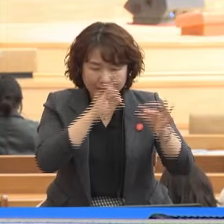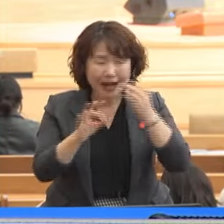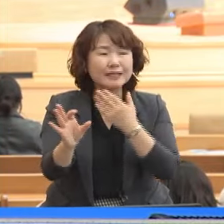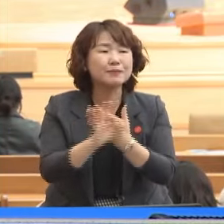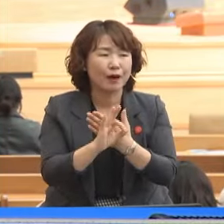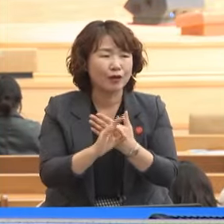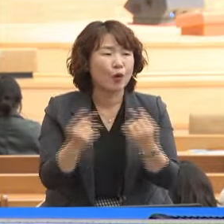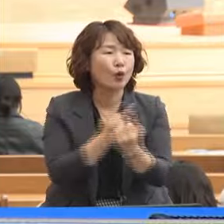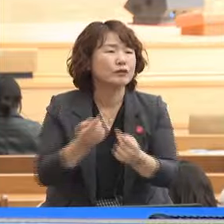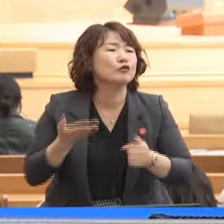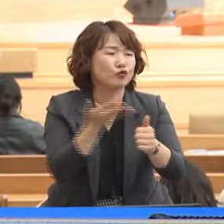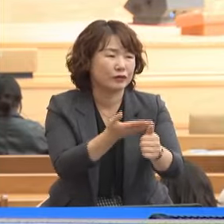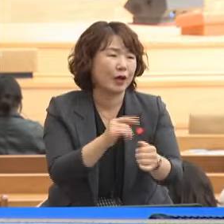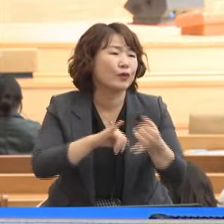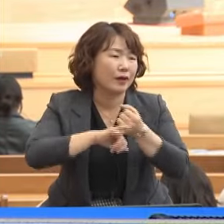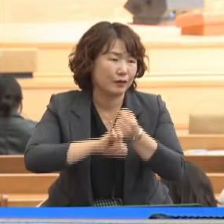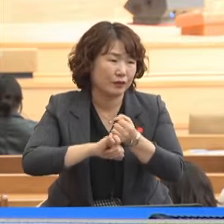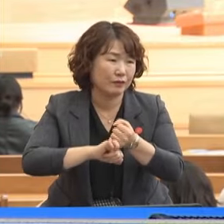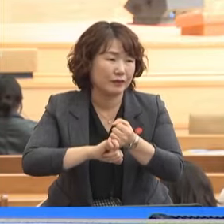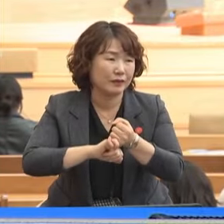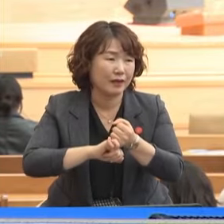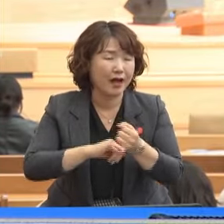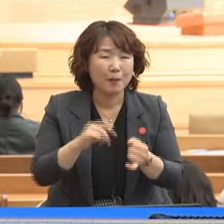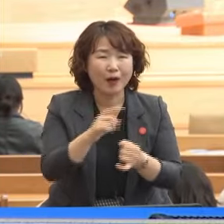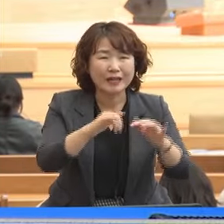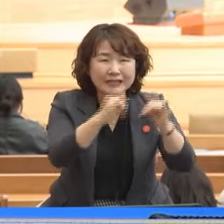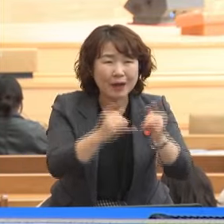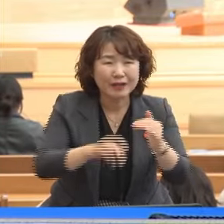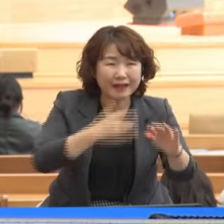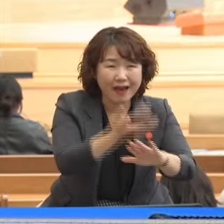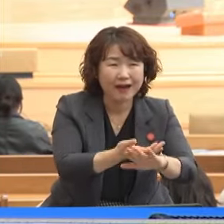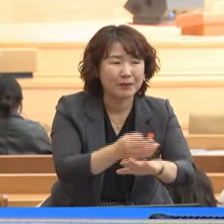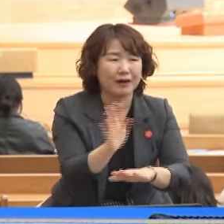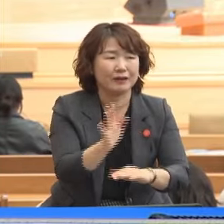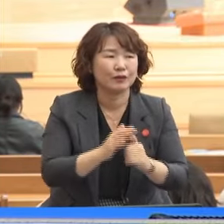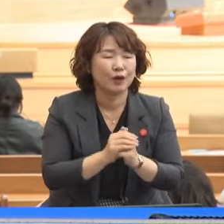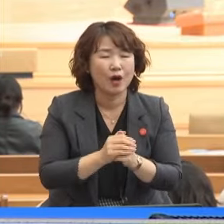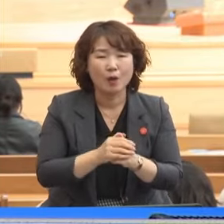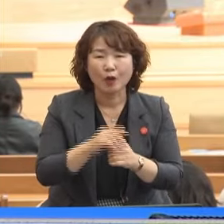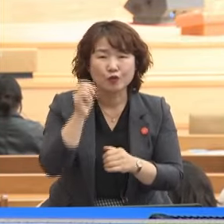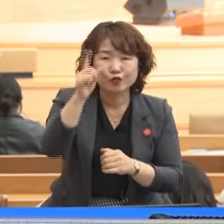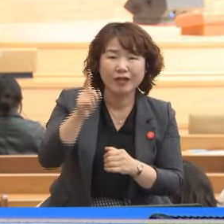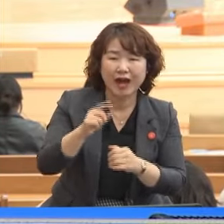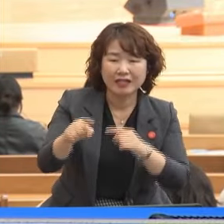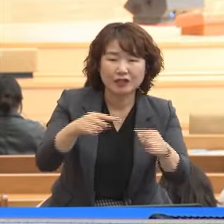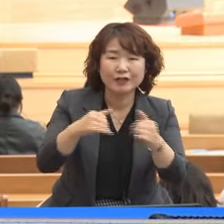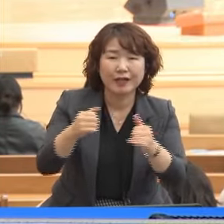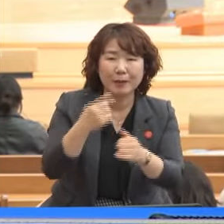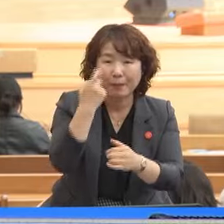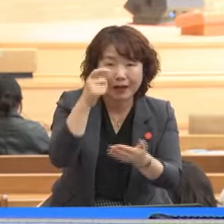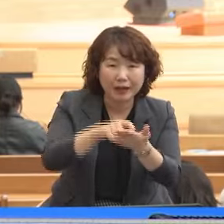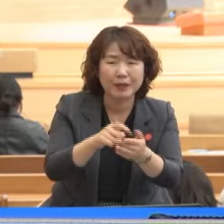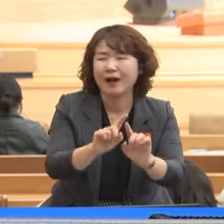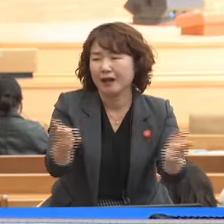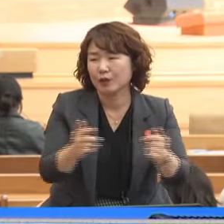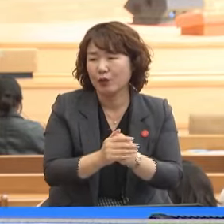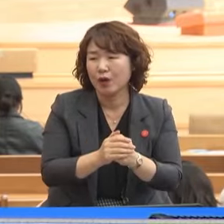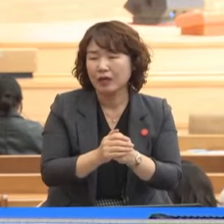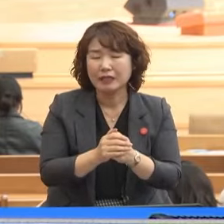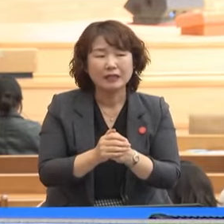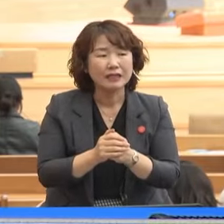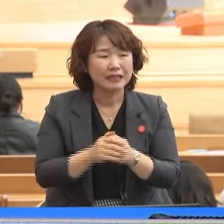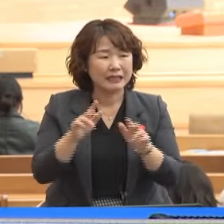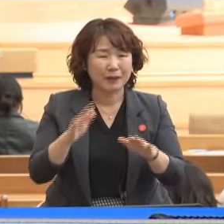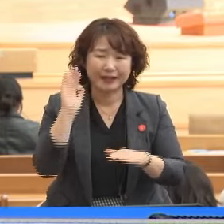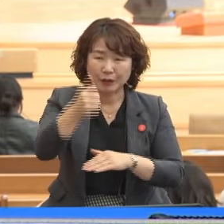회개하면 고치신다. 개혁하면이 아니고 위대한 지도자를 찾아내면이 아니고 정권이 바뀌면이